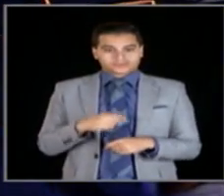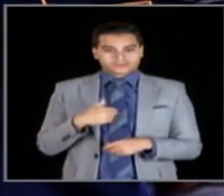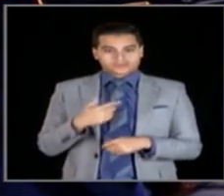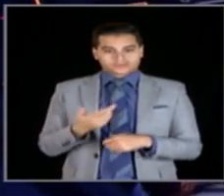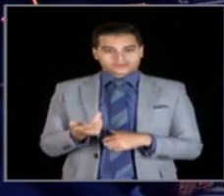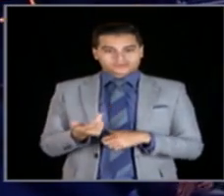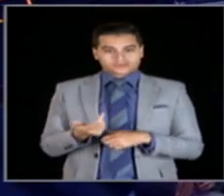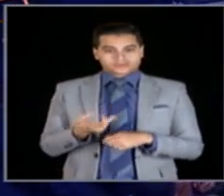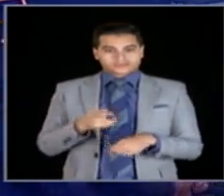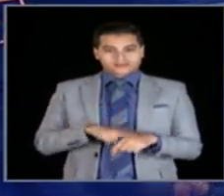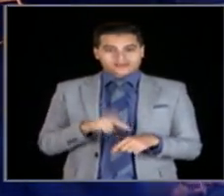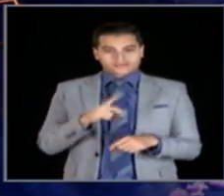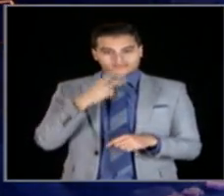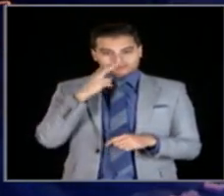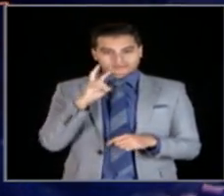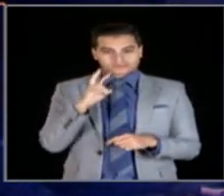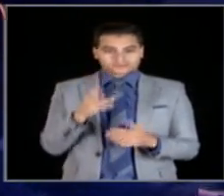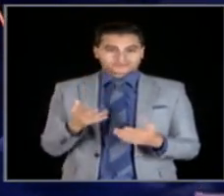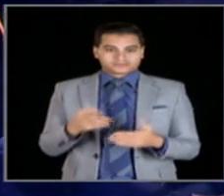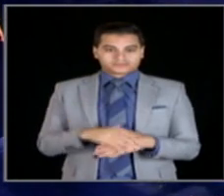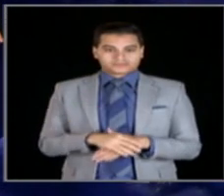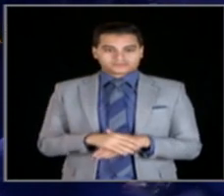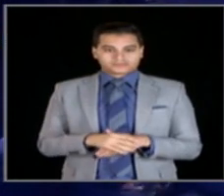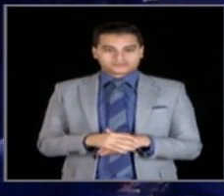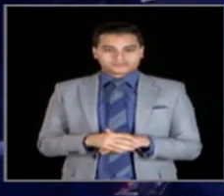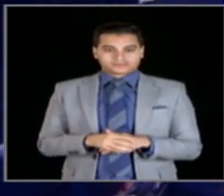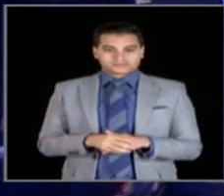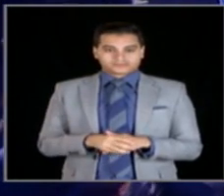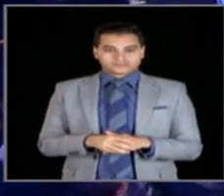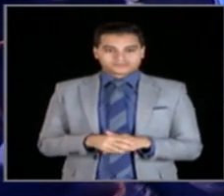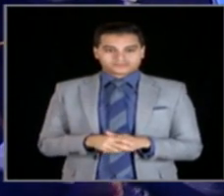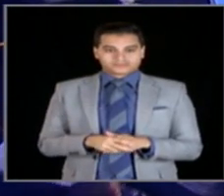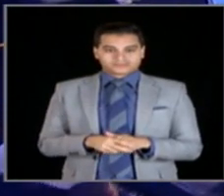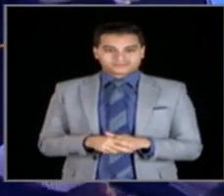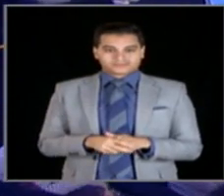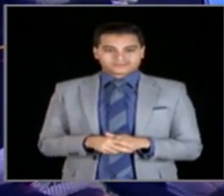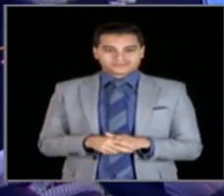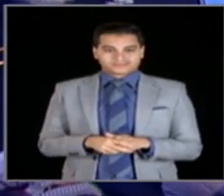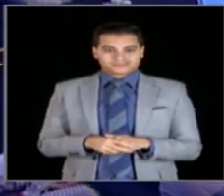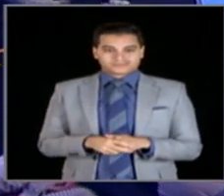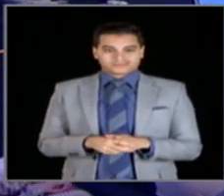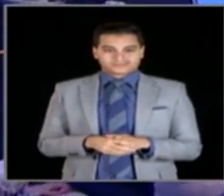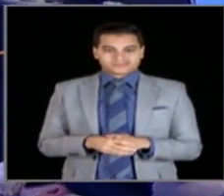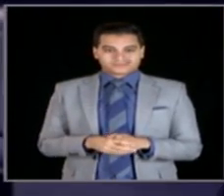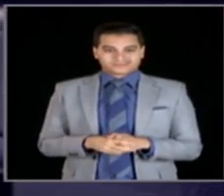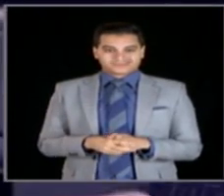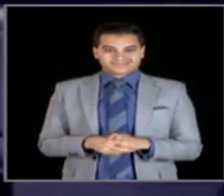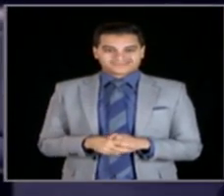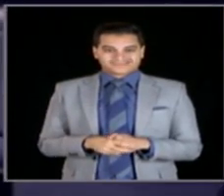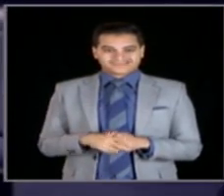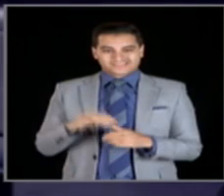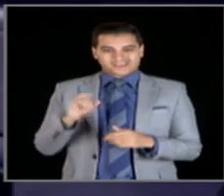عاد. يعني في سؤال تاني كده ما ينفعش عاد. بس خلاص بقى، دي منار جت. انا جيت. هتديها الإجابة. انا سافرت هناك. لا